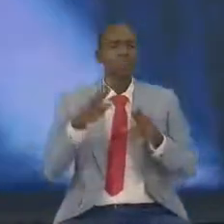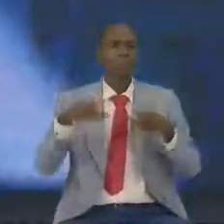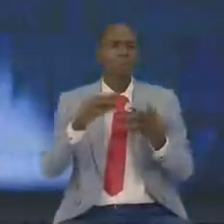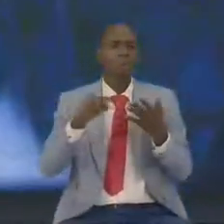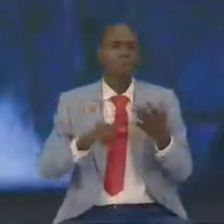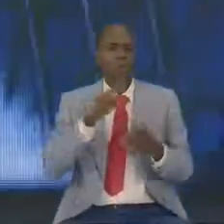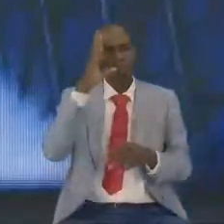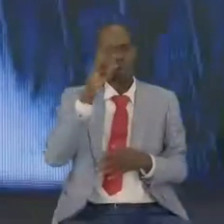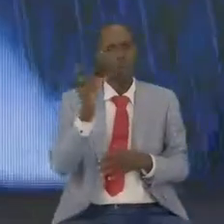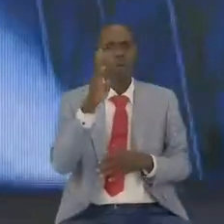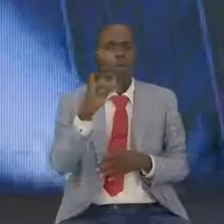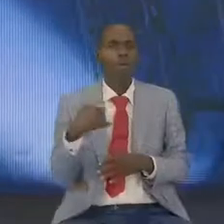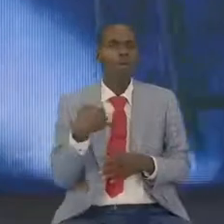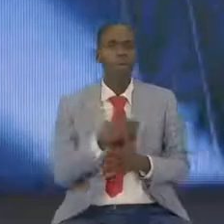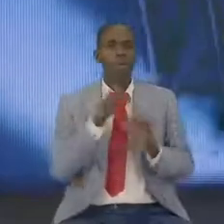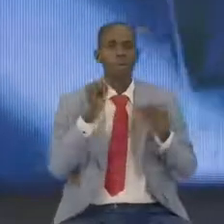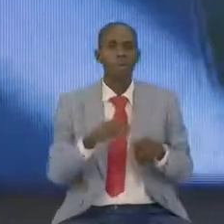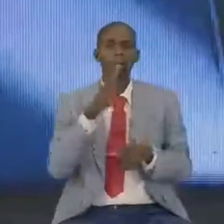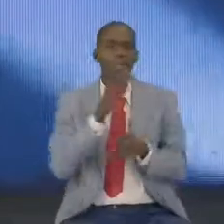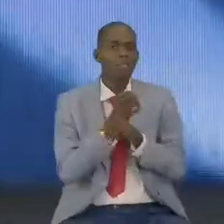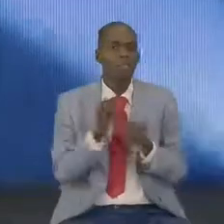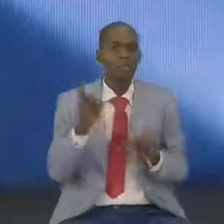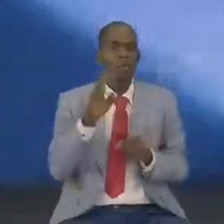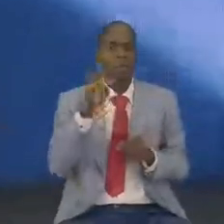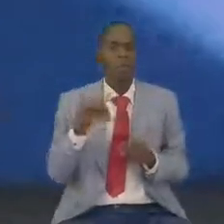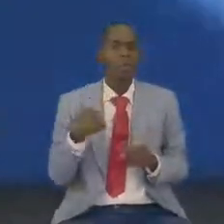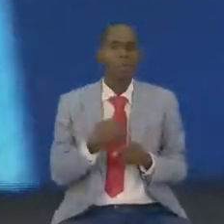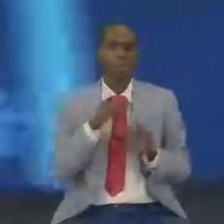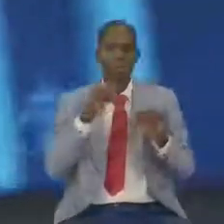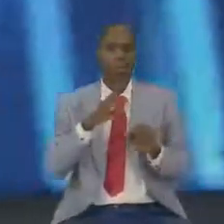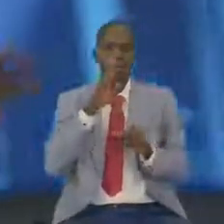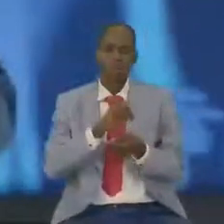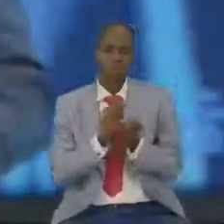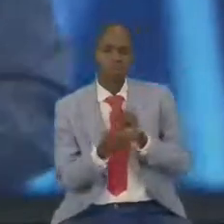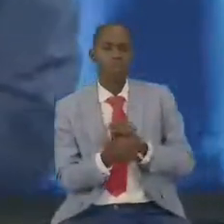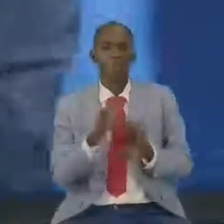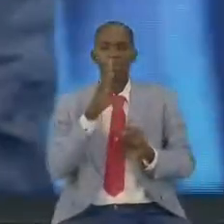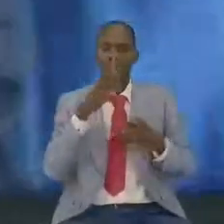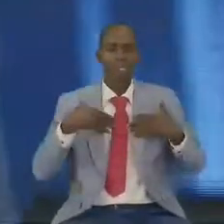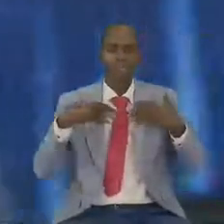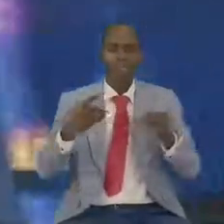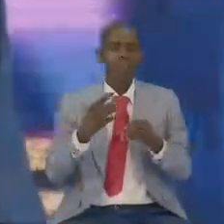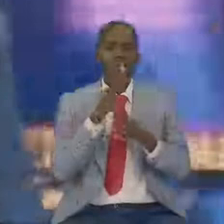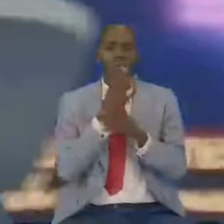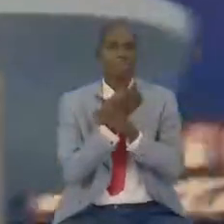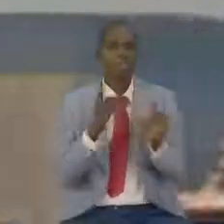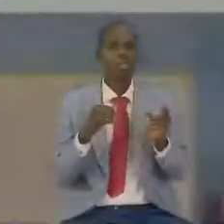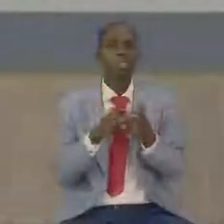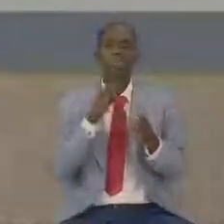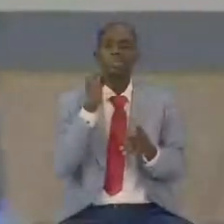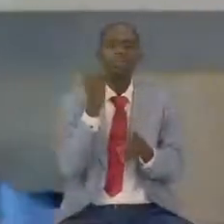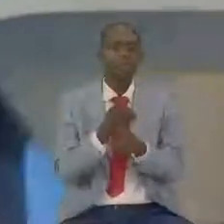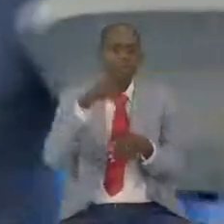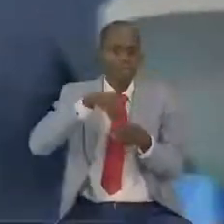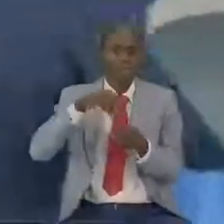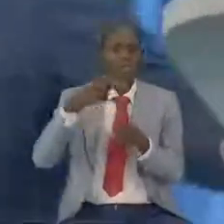lequel nous pouvons être sauvés. Et par lequel nous pouvons être transformés. Par lequel nous pouvons être délivrés. C'est le